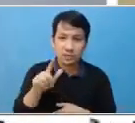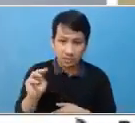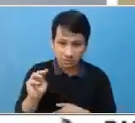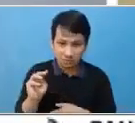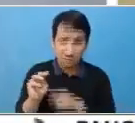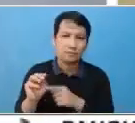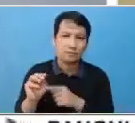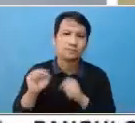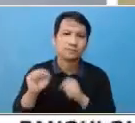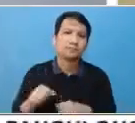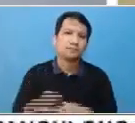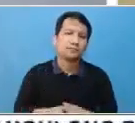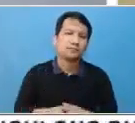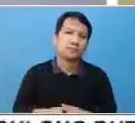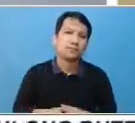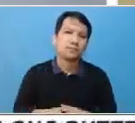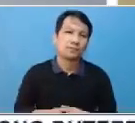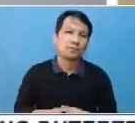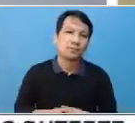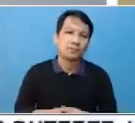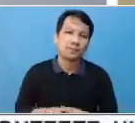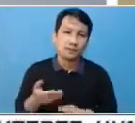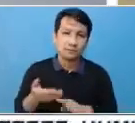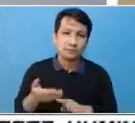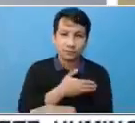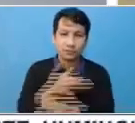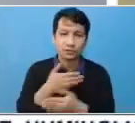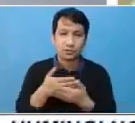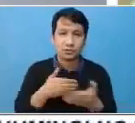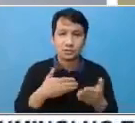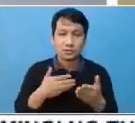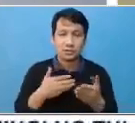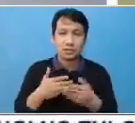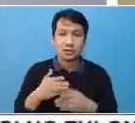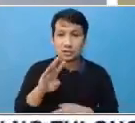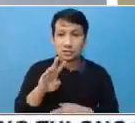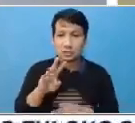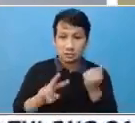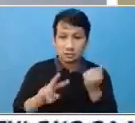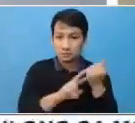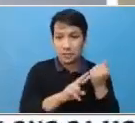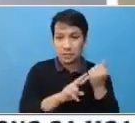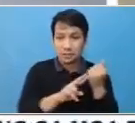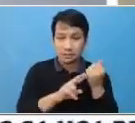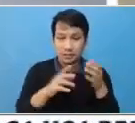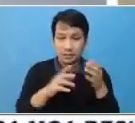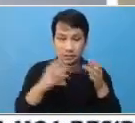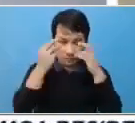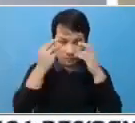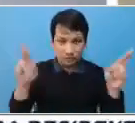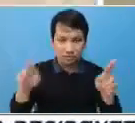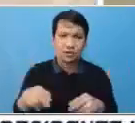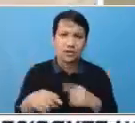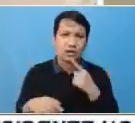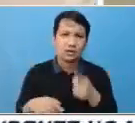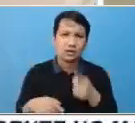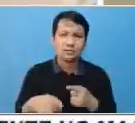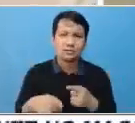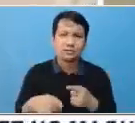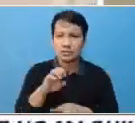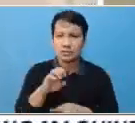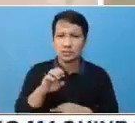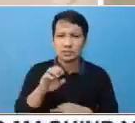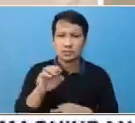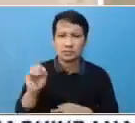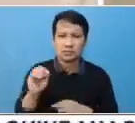niyo pong mountains na na-conquer. Ngunit habang ginagawa niyo po lahat ng ito, kayo po ay may pamilya rin. Kamusta